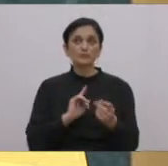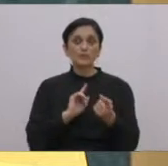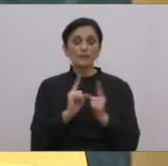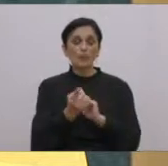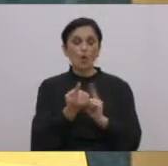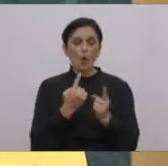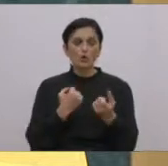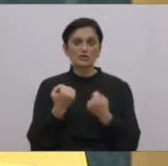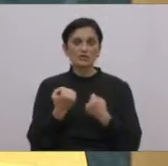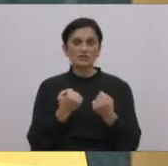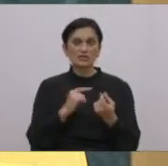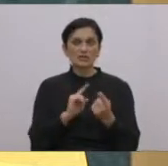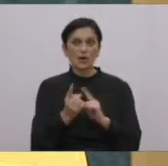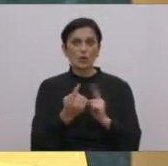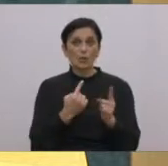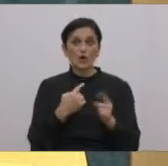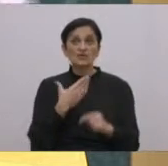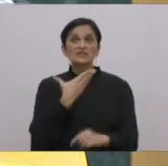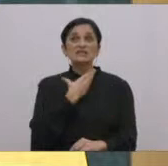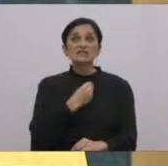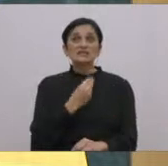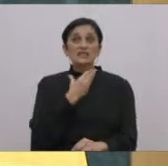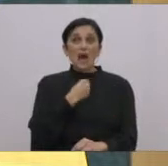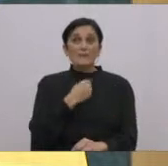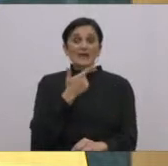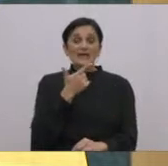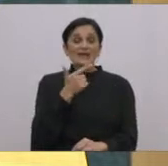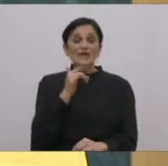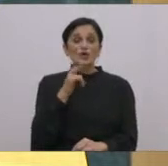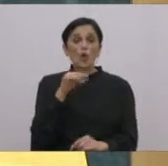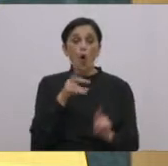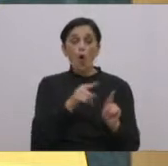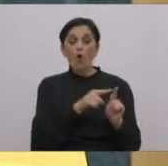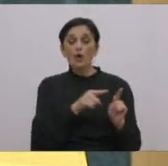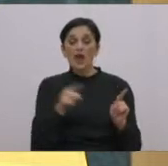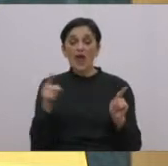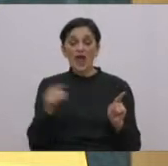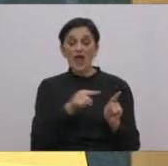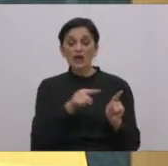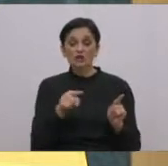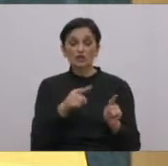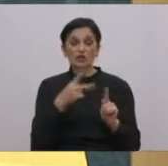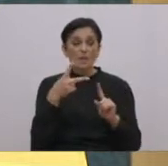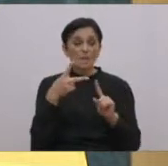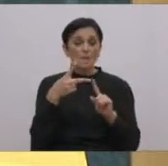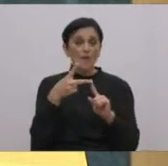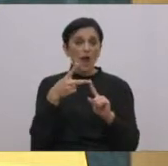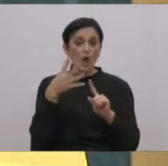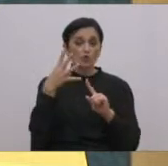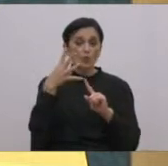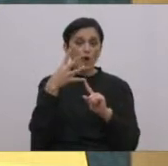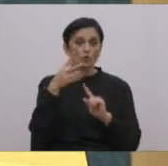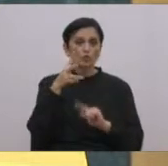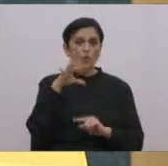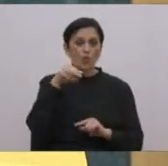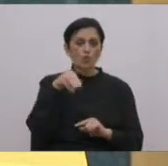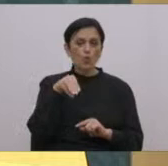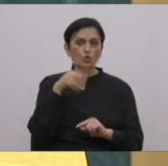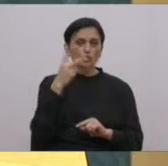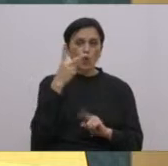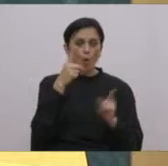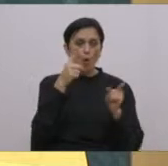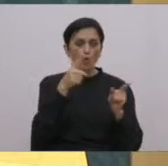მოძრაობისთვის. სამტრედია გრიგოლეთის მონაკვეთი, მოგეხსენებათ, რომ მეორე და მეოთხე ლოტი ორი